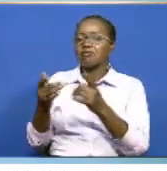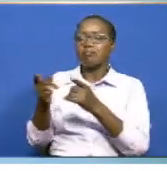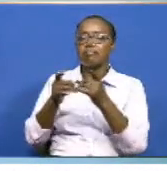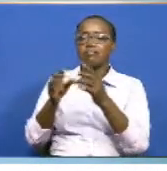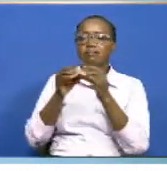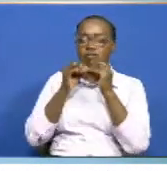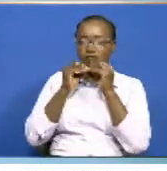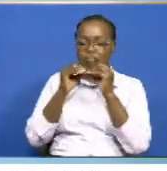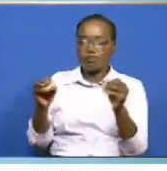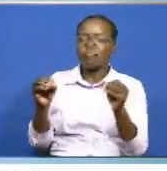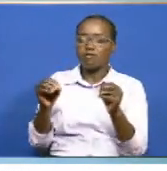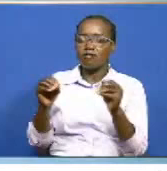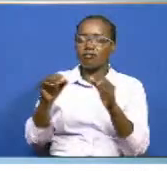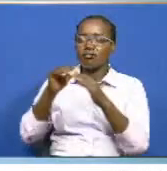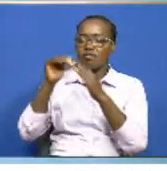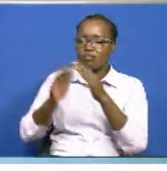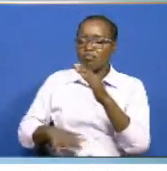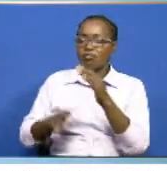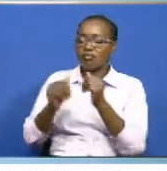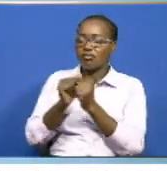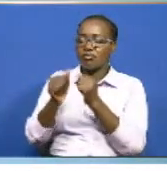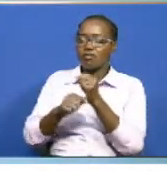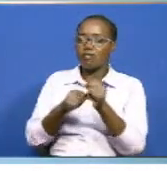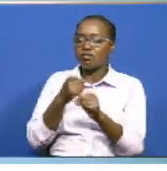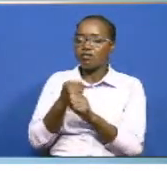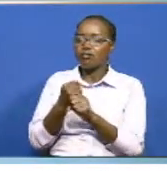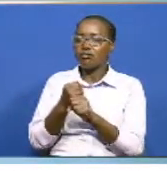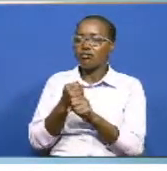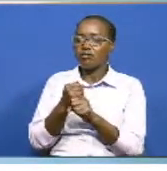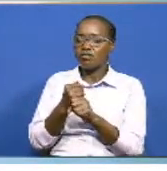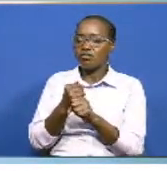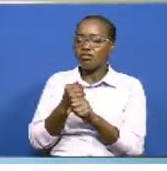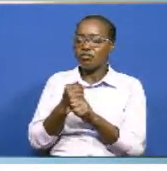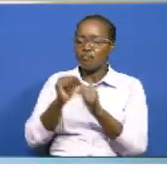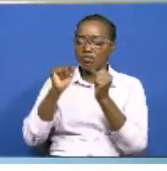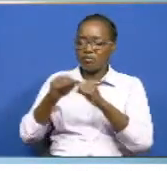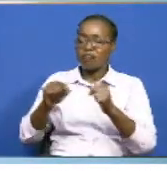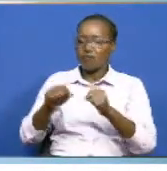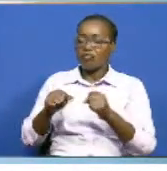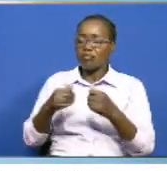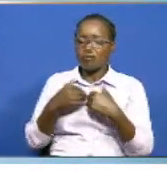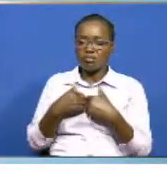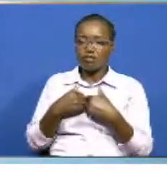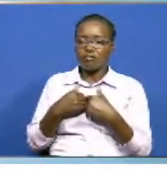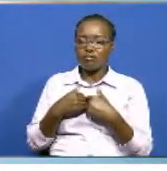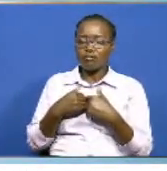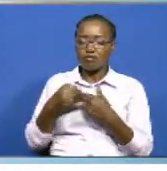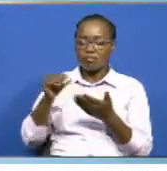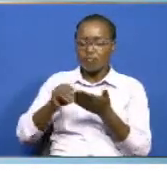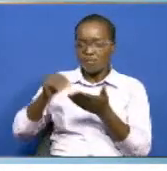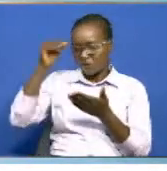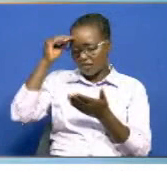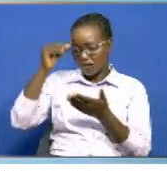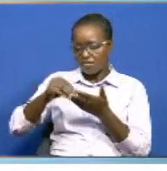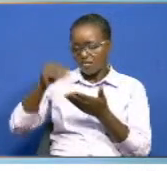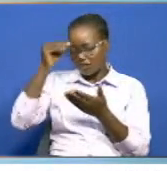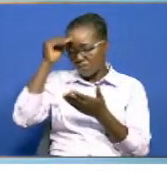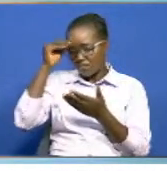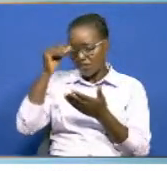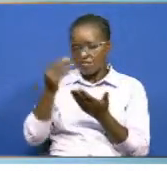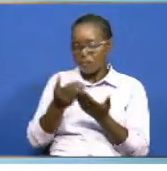ni wadogo, umri wao ni chini ya miaka 18, wameweza kupata access hizo vitu. Wakijifunza hii mambo, unaona